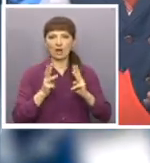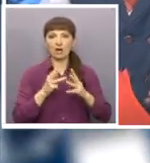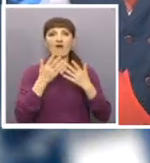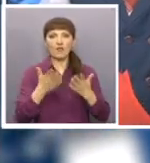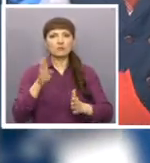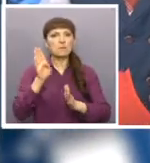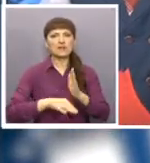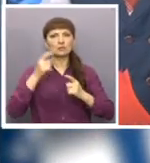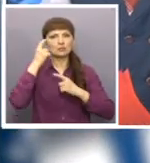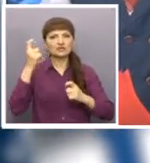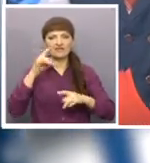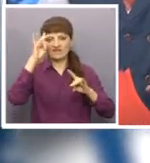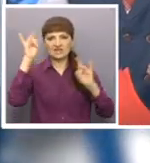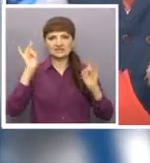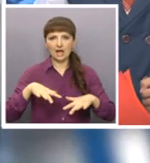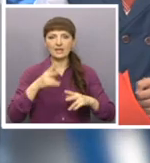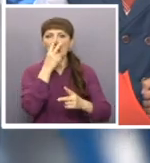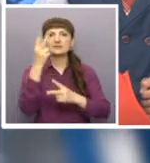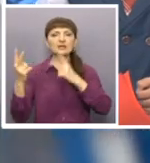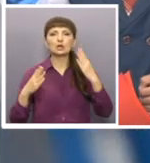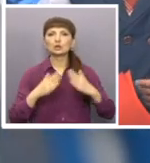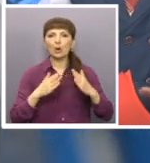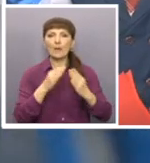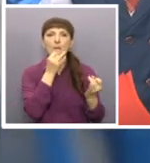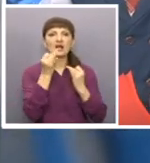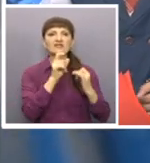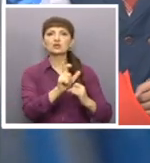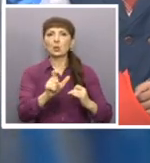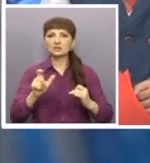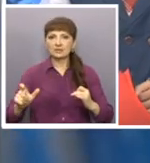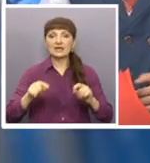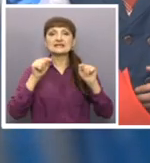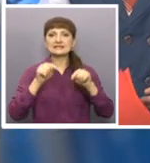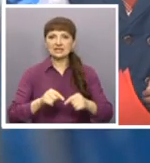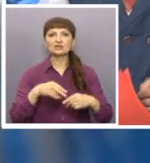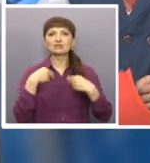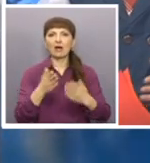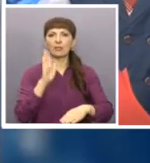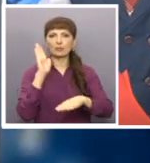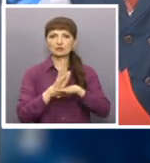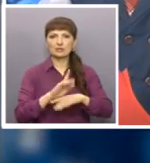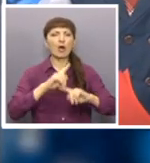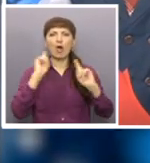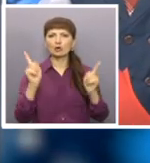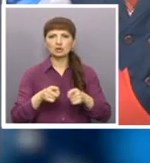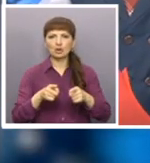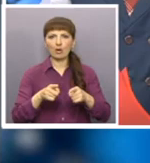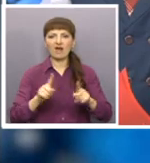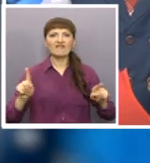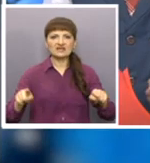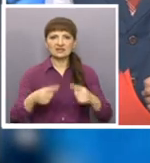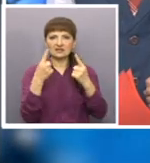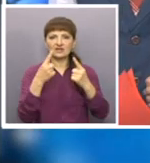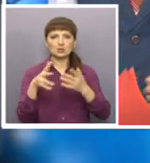без предупреждения, внезапно осмотрел дом, поговорил с жильцами и здесь же дал поручение в кратчайшие сроки